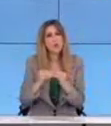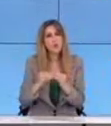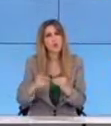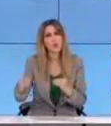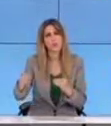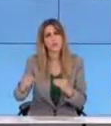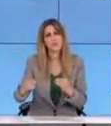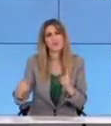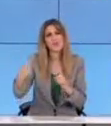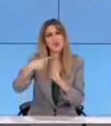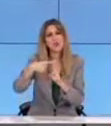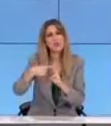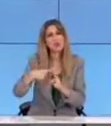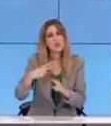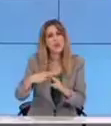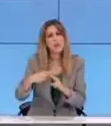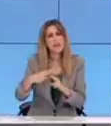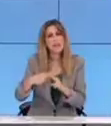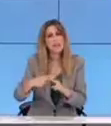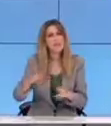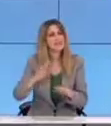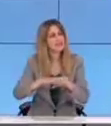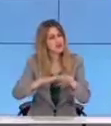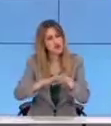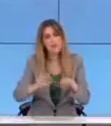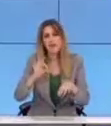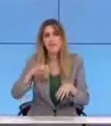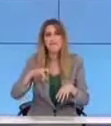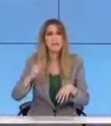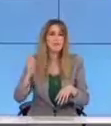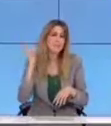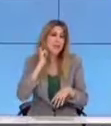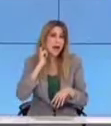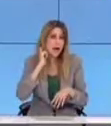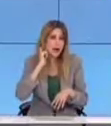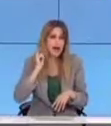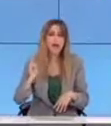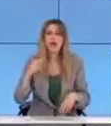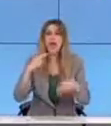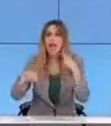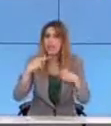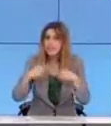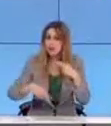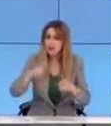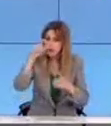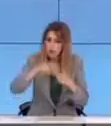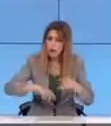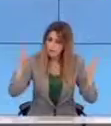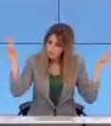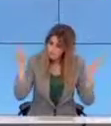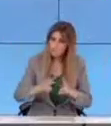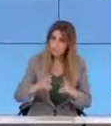μήνα, στην εστίαση από το 24% στο 13%. Για το 2020 έχουμε